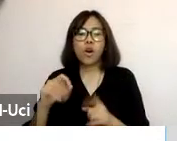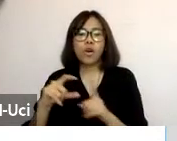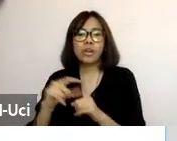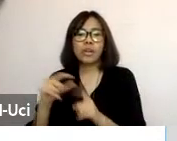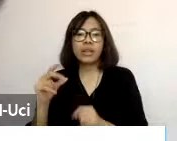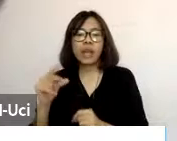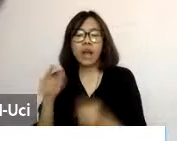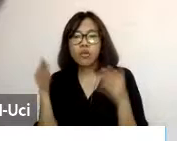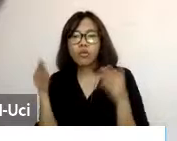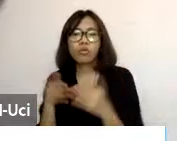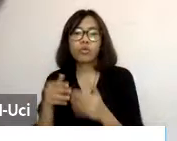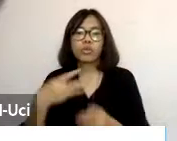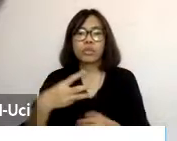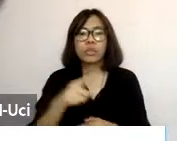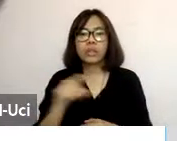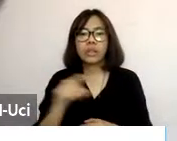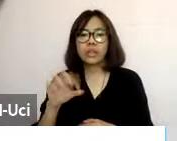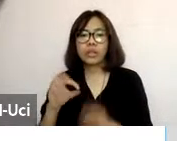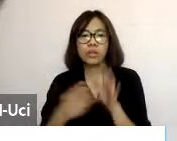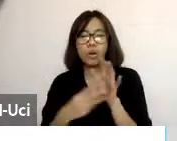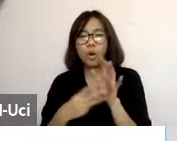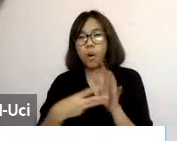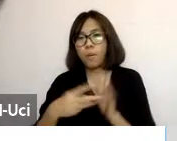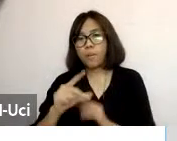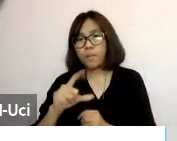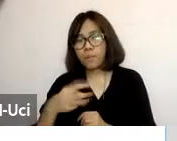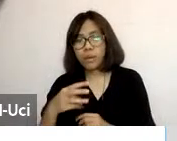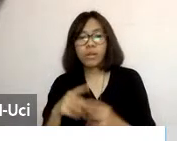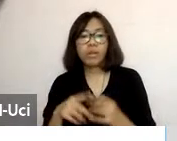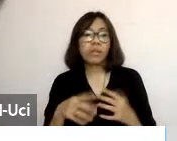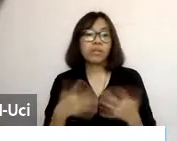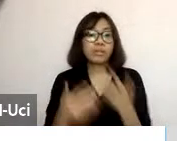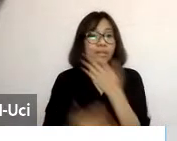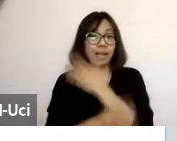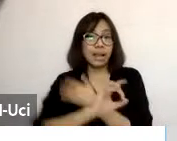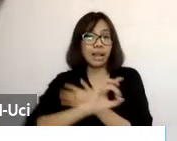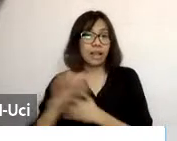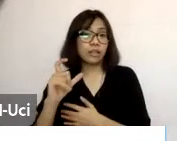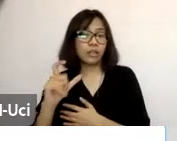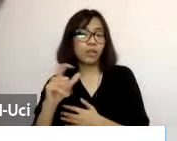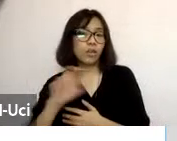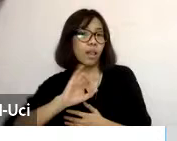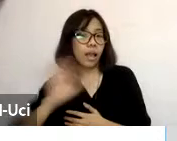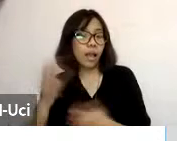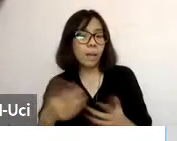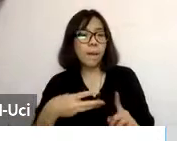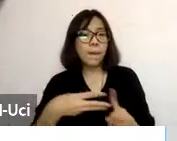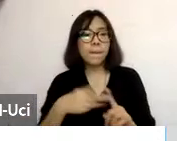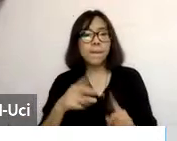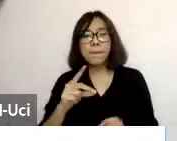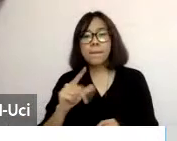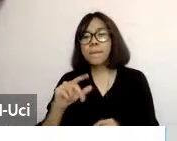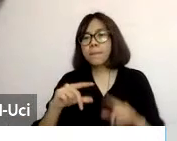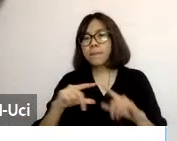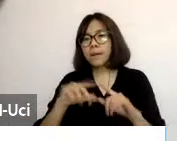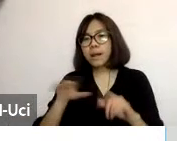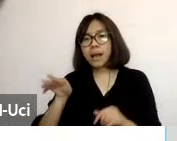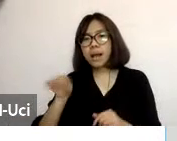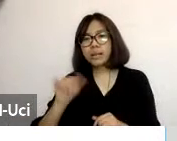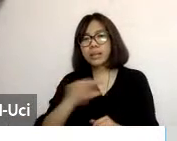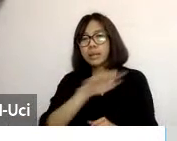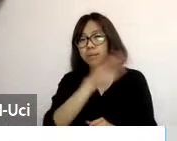sendiri gitu ya Brazil ini yang cukup sebetulnya apa memperoleh perhatian karena